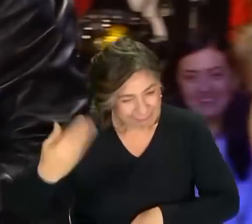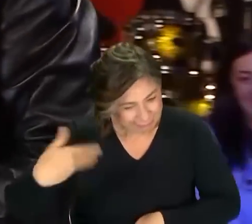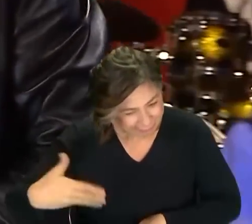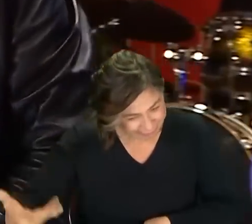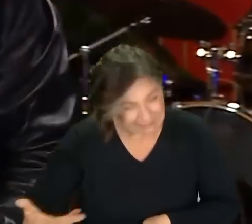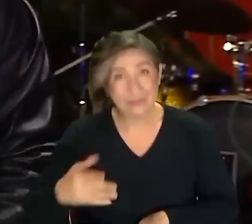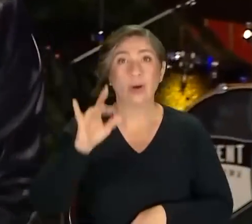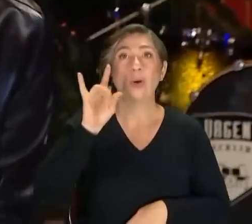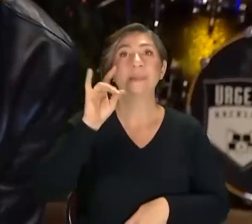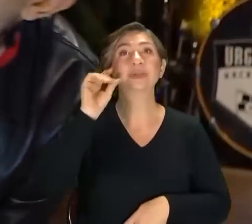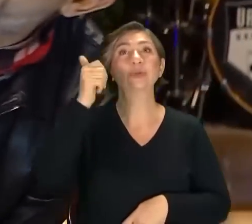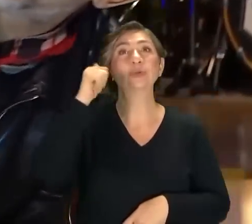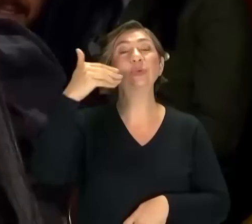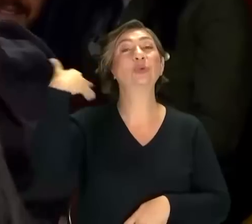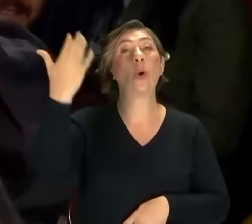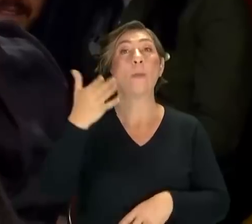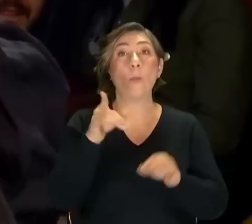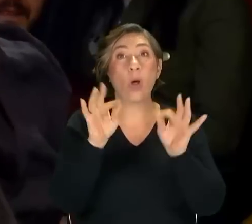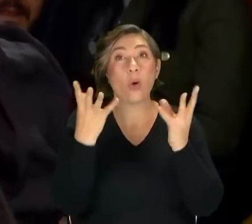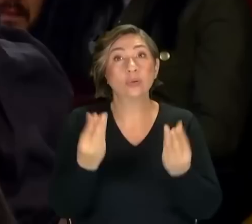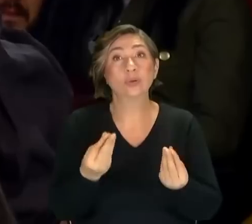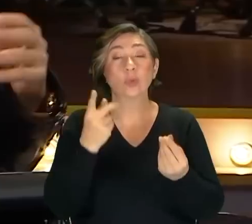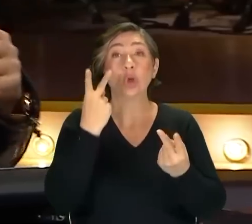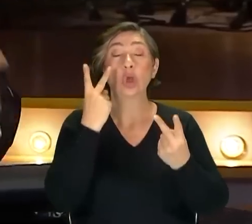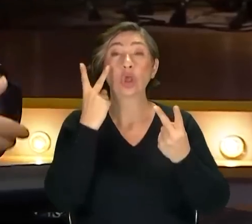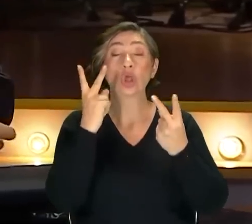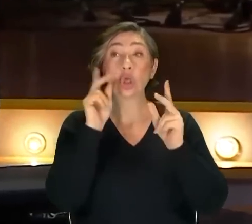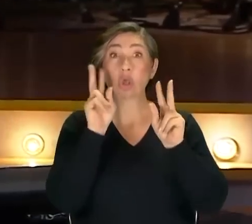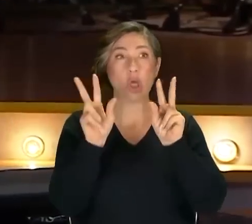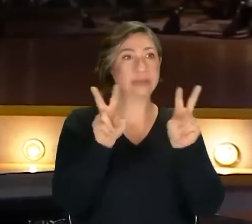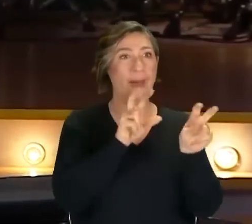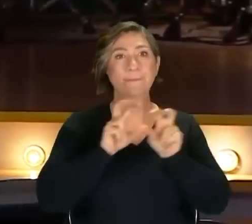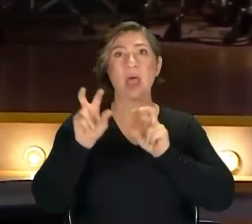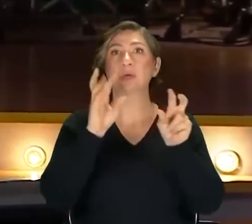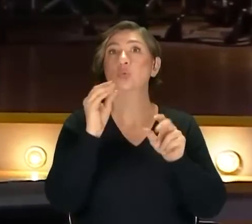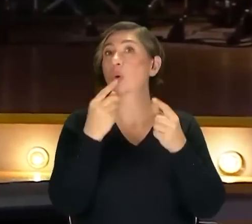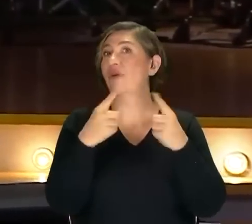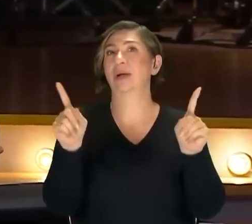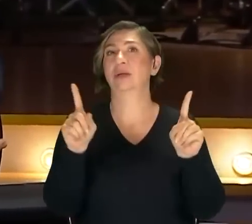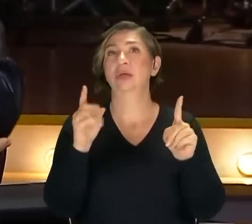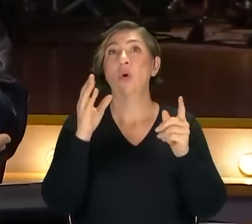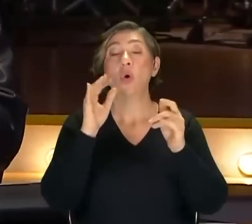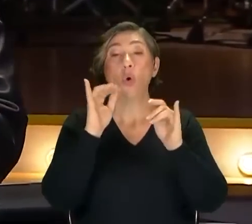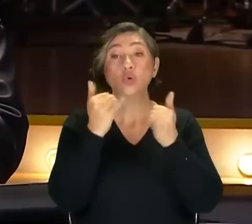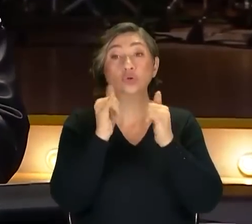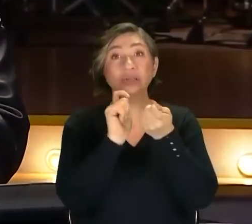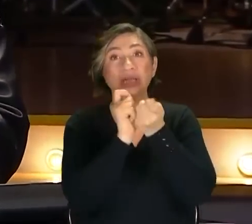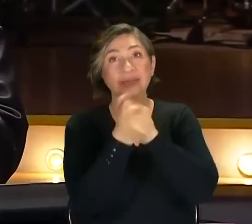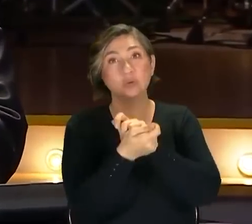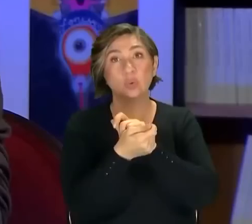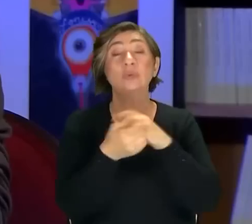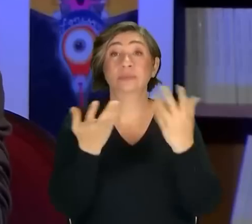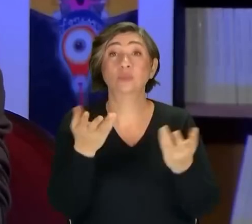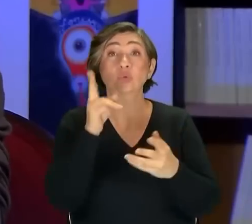Yani bir 15 gün sonra bu hale geldik. Ya bu gözlemler filan çok acayip oluyor hakikaten. Değişiyor oyuncular. Tabii